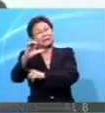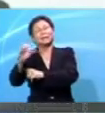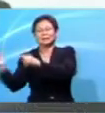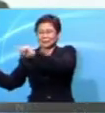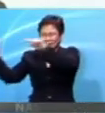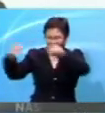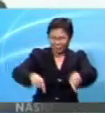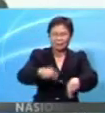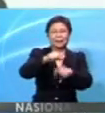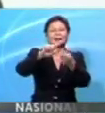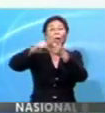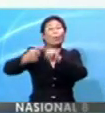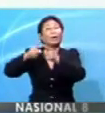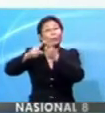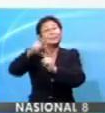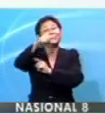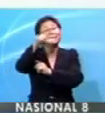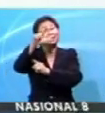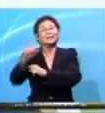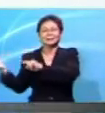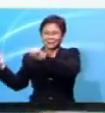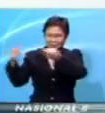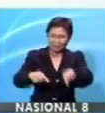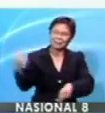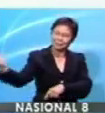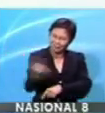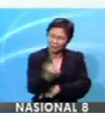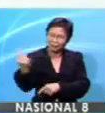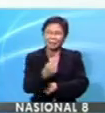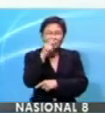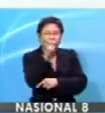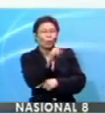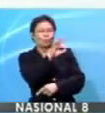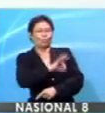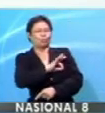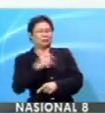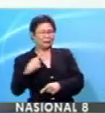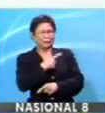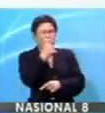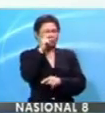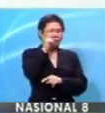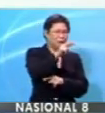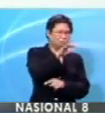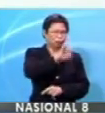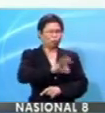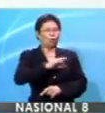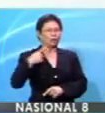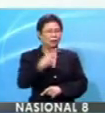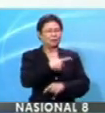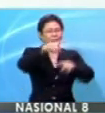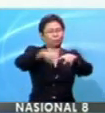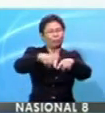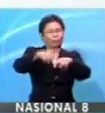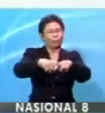datang tampil ke hadapan bukan untuk dari sudut keuntungan kita tidak melihat keuntungan ini adalah yang kitaersandarkan